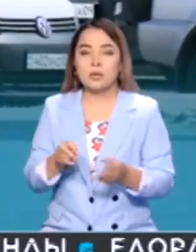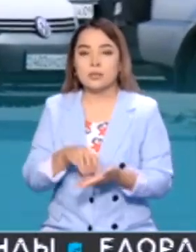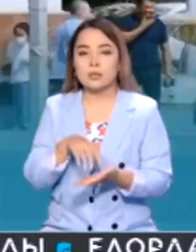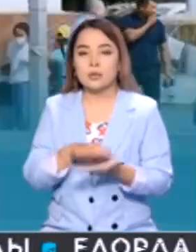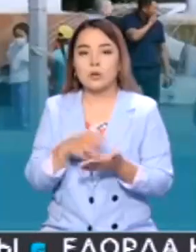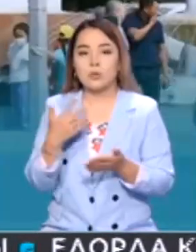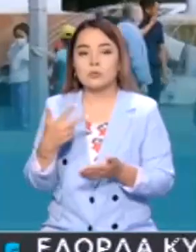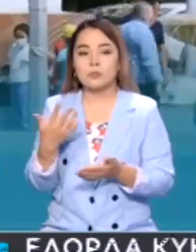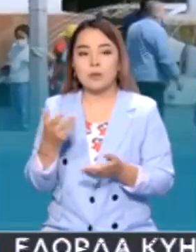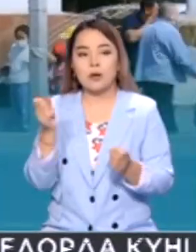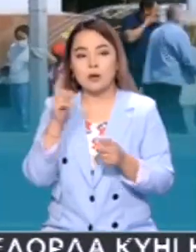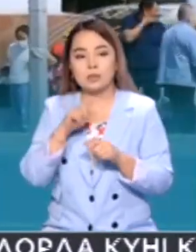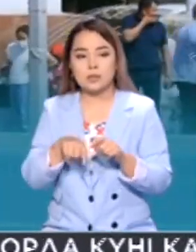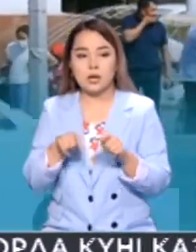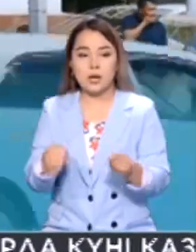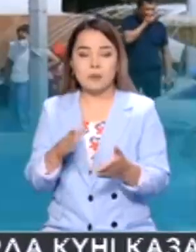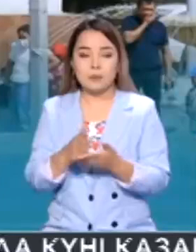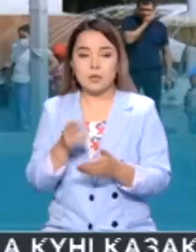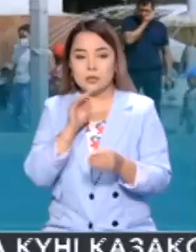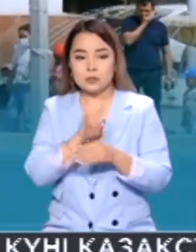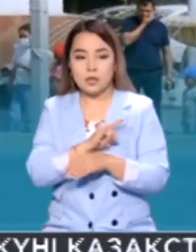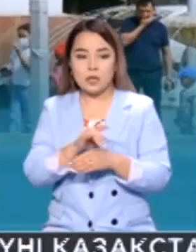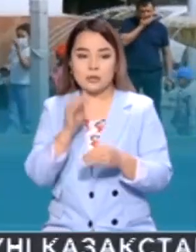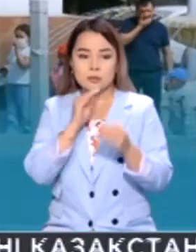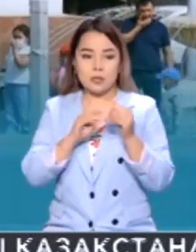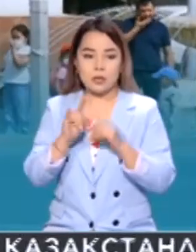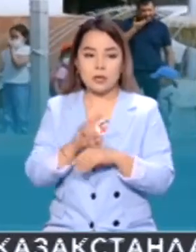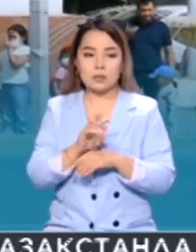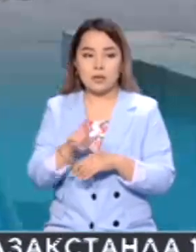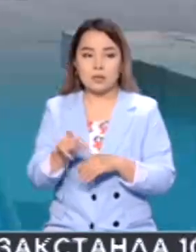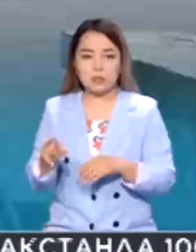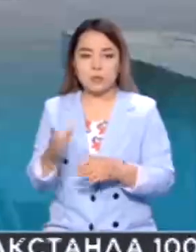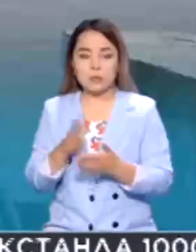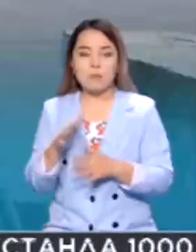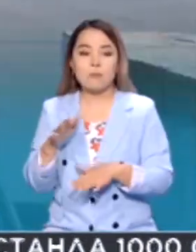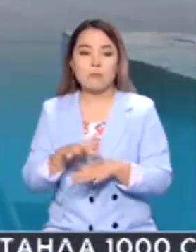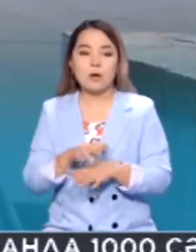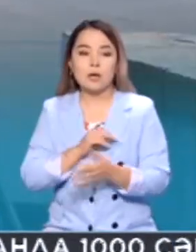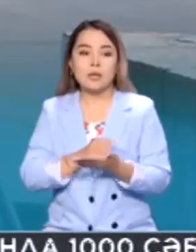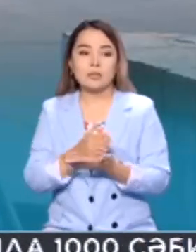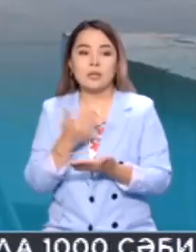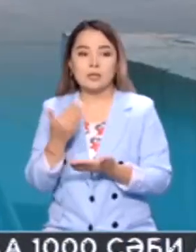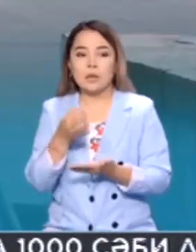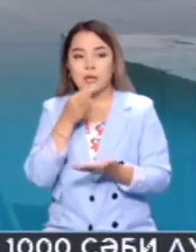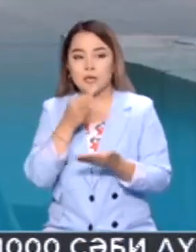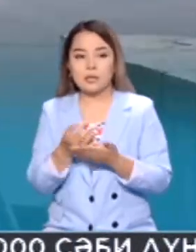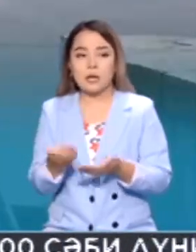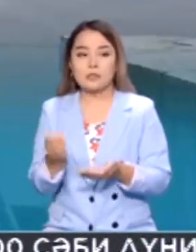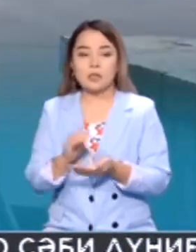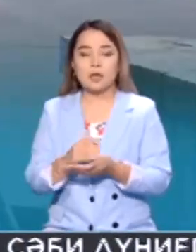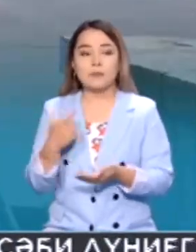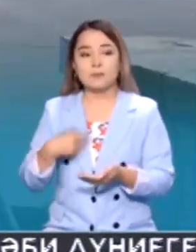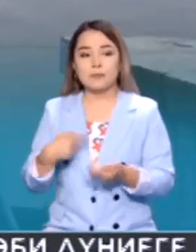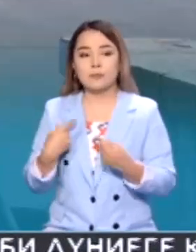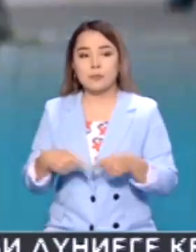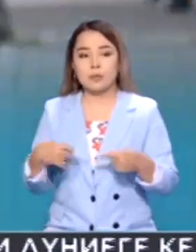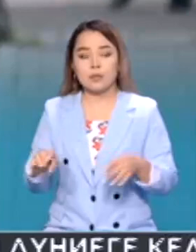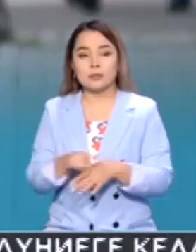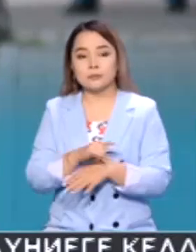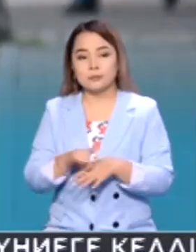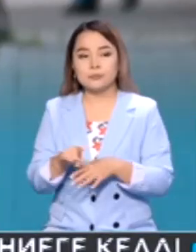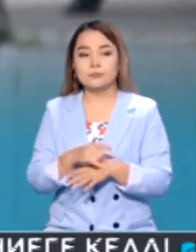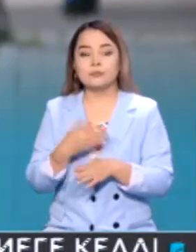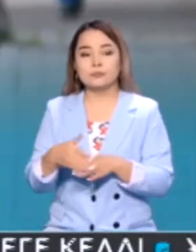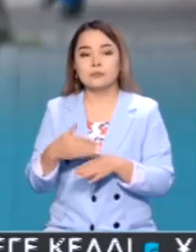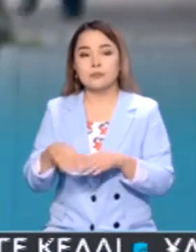оның 35-і ашылды. Сондай-ақ алаяқтар қоңырау шалып, өздерін банк қызметкерлері ретінде таныстырып, түрлі сылтаумен